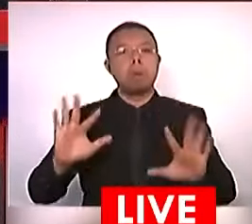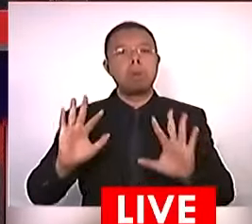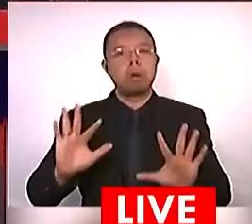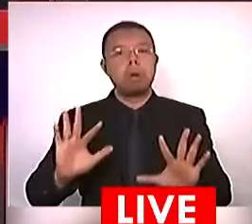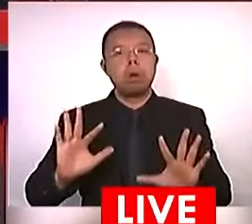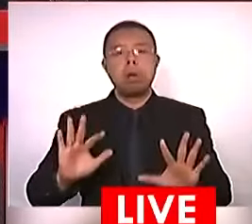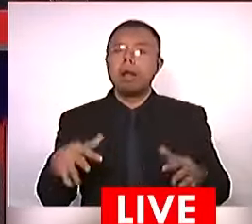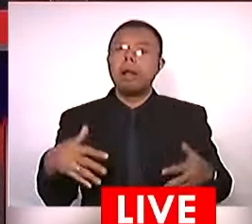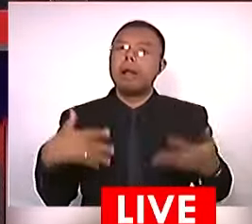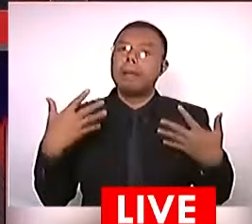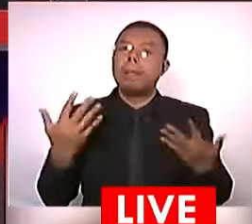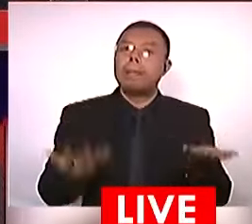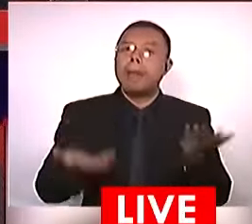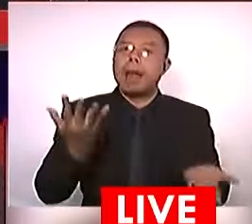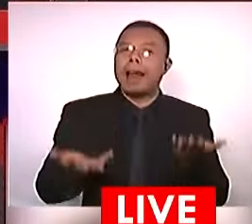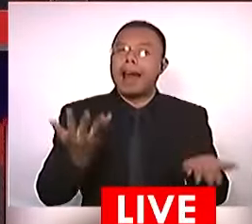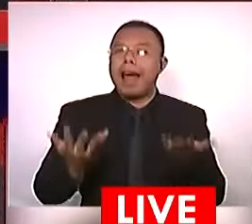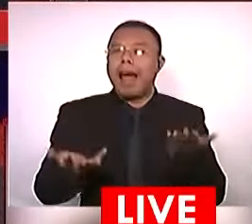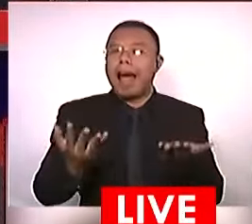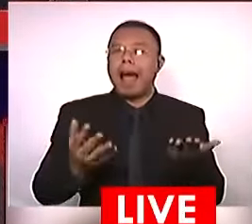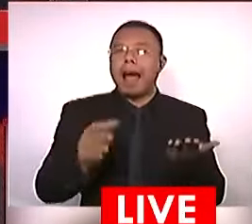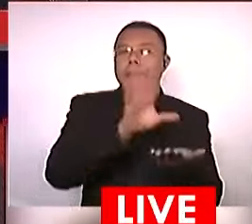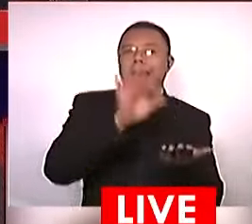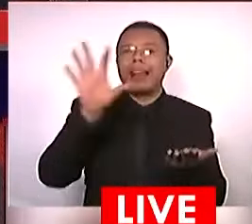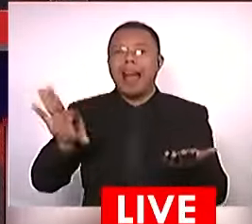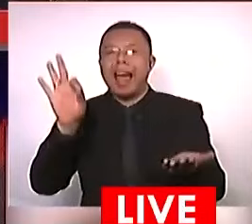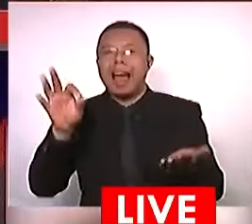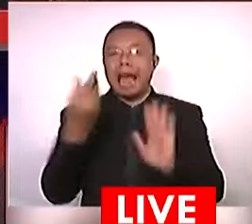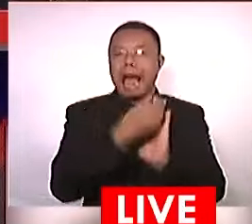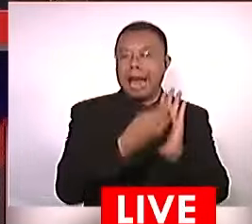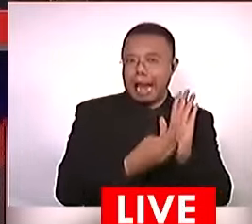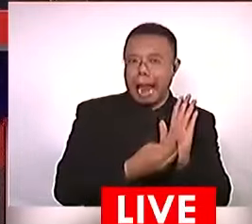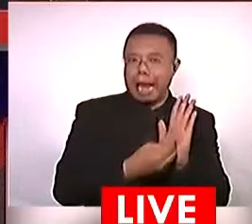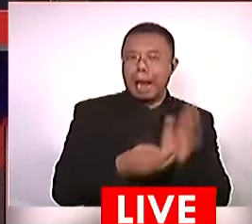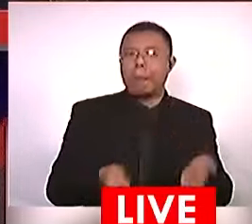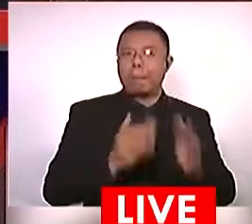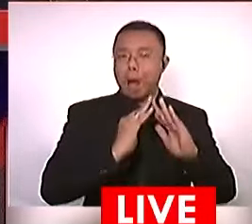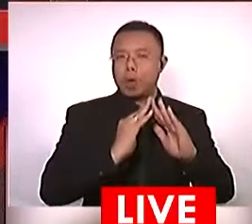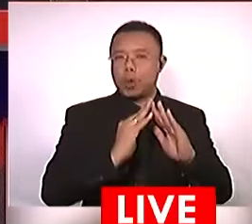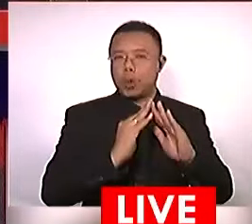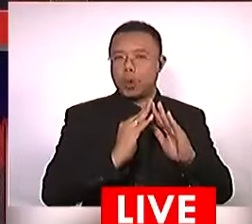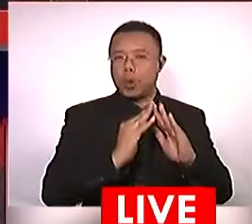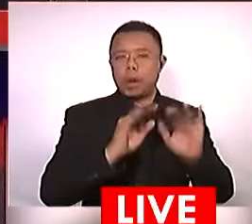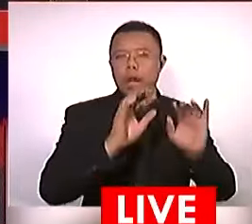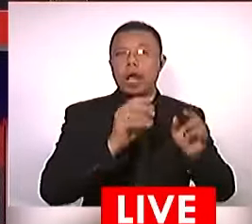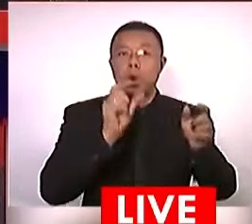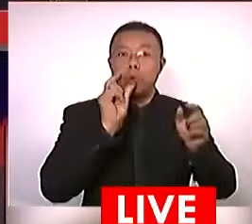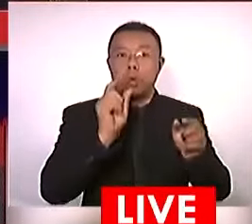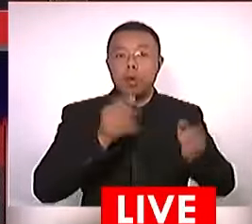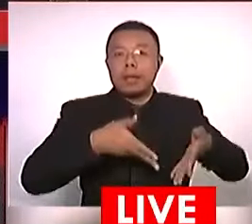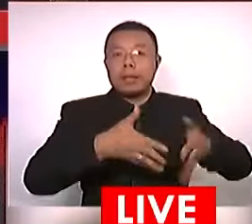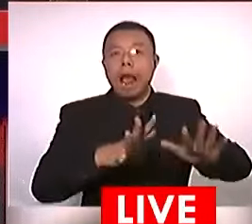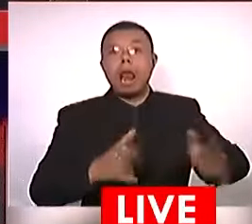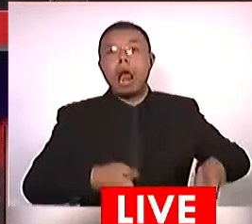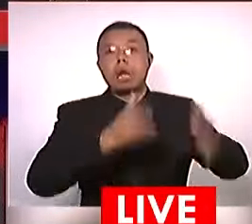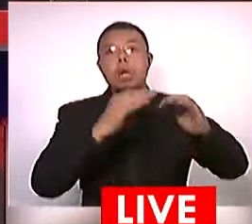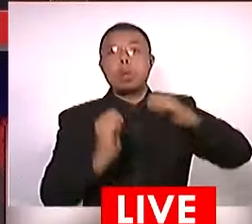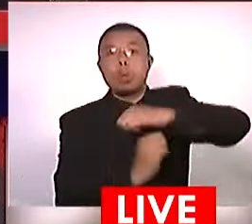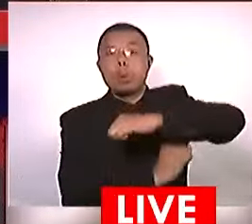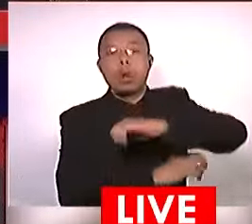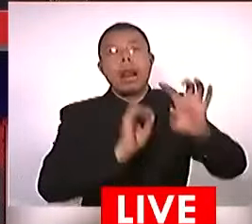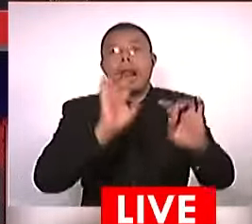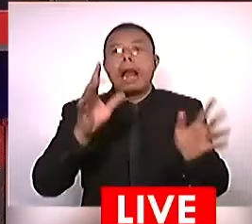pertanyaannya mana yang menjadi pilihan prioritas anggaran pembangun ast Fis atau